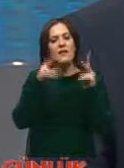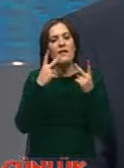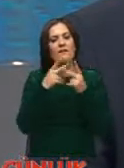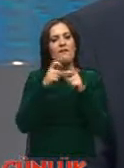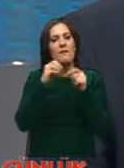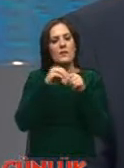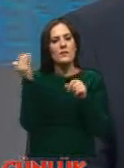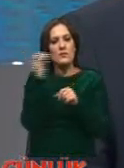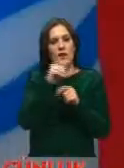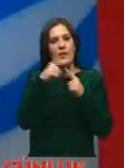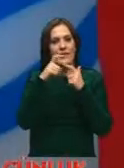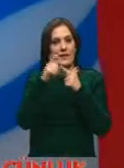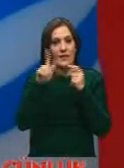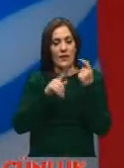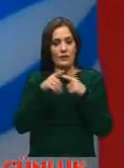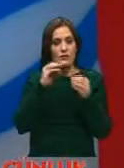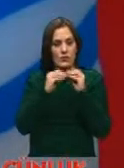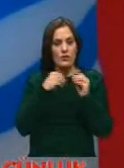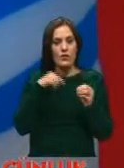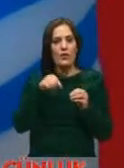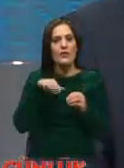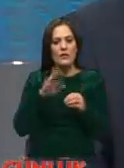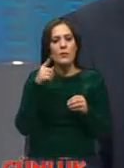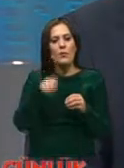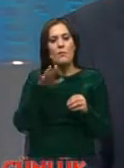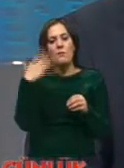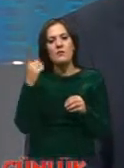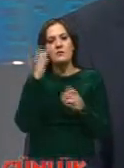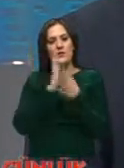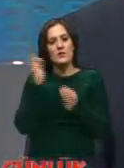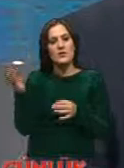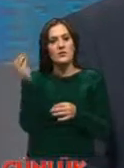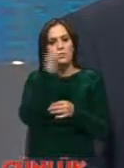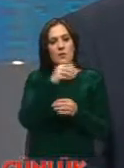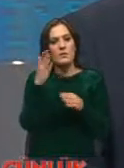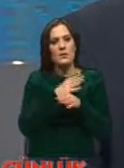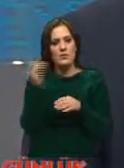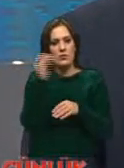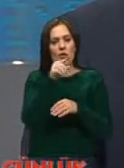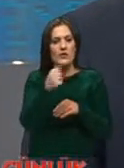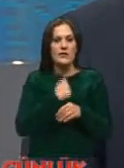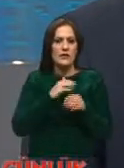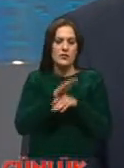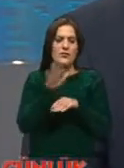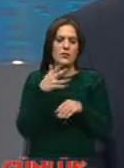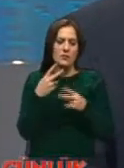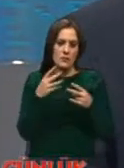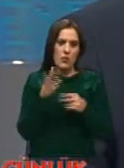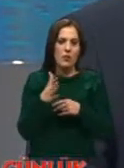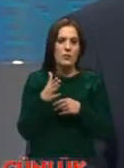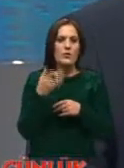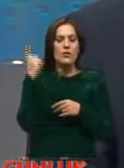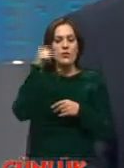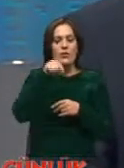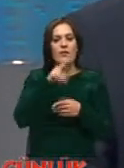telif sorunu da var öyle değil mi? Ama bunu başkası alıp şeye götürürse, pazara götürürse orada sıkıntı yaşanabilir. Bu sonuçta